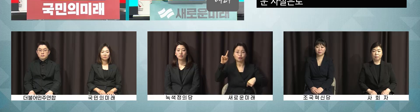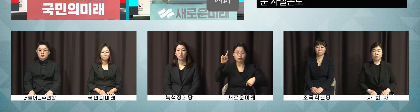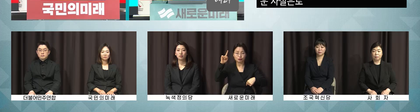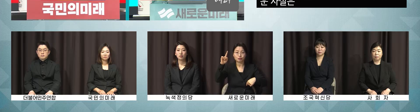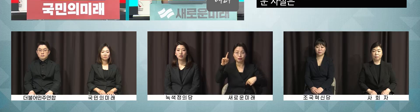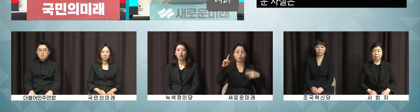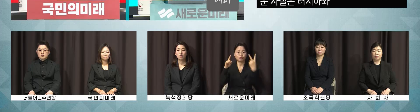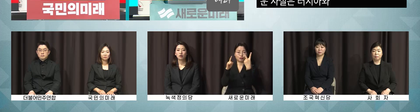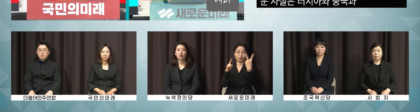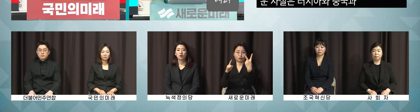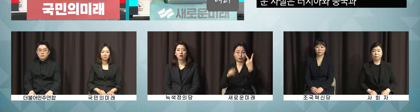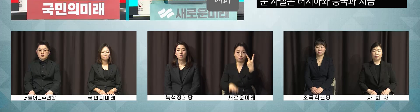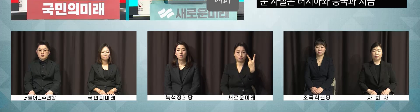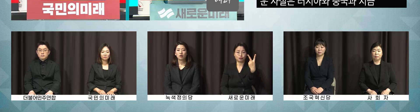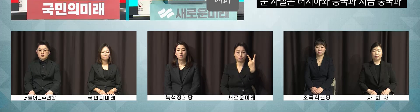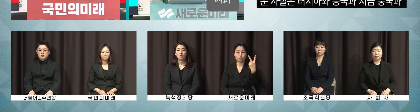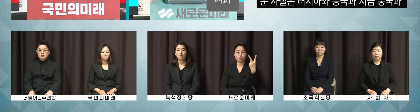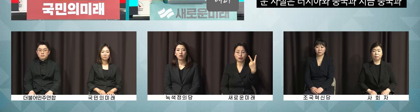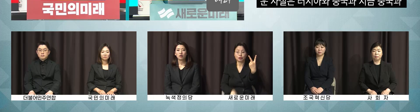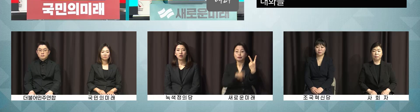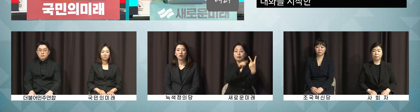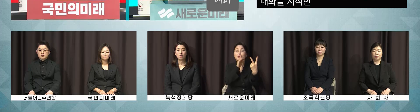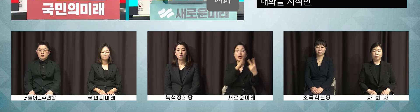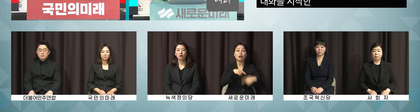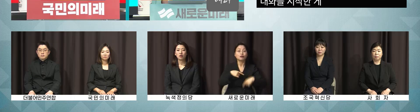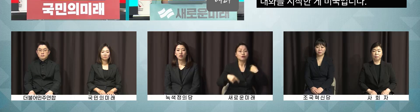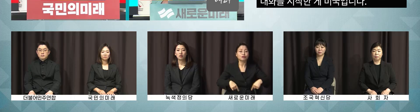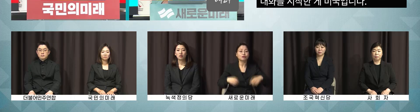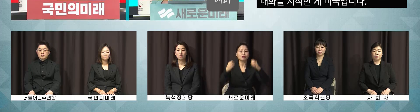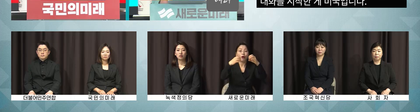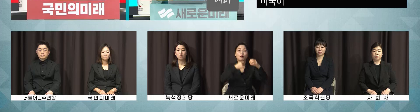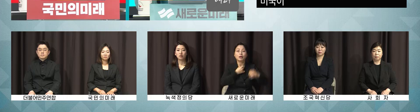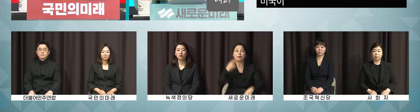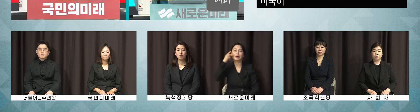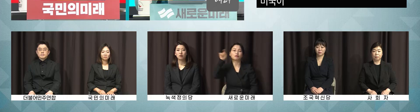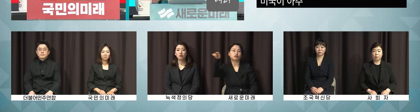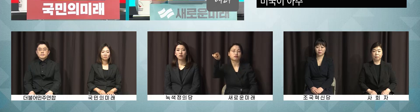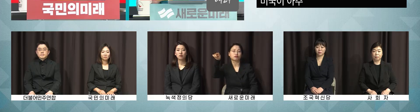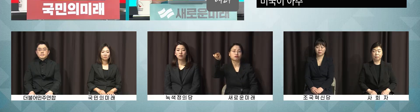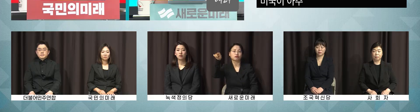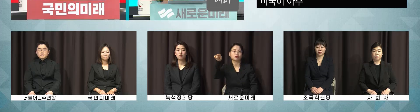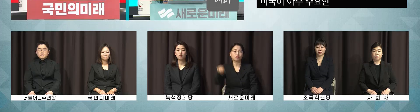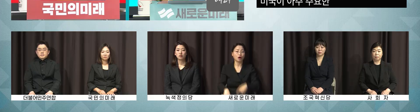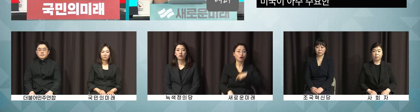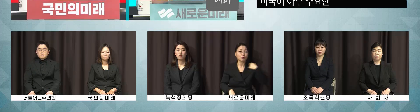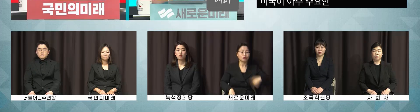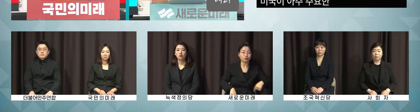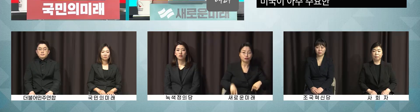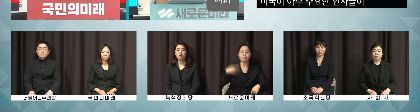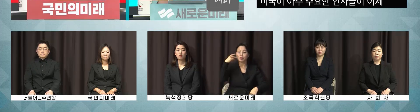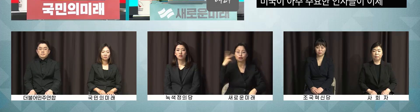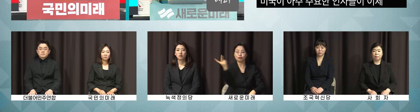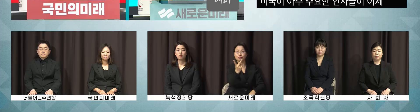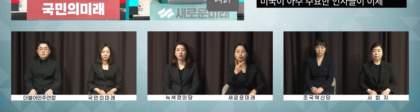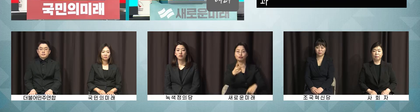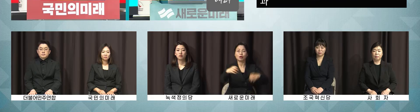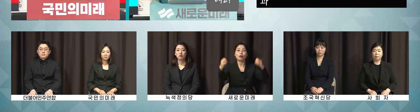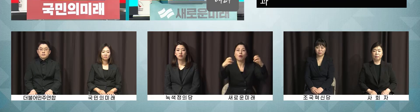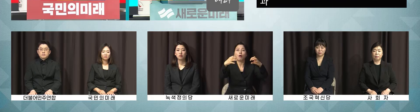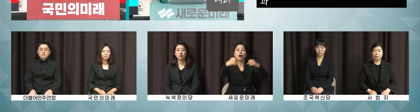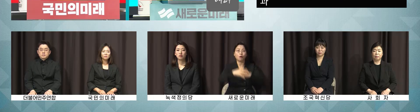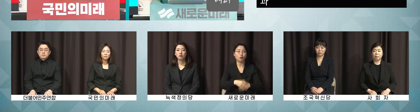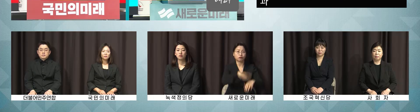중국과 지금 중국과 대화를 시작한 게 미국입니다. 미국의 아주 주요한 인사들이 이제는 중국과 대화를 시작해서 디리스킹을 시작하겠다고